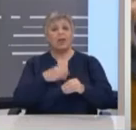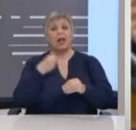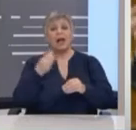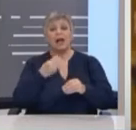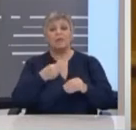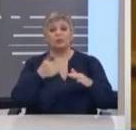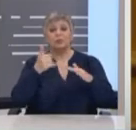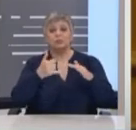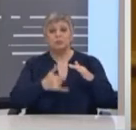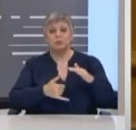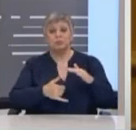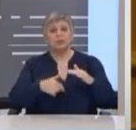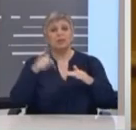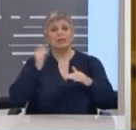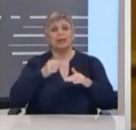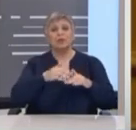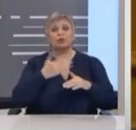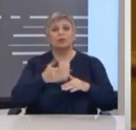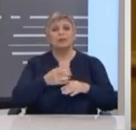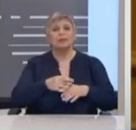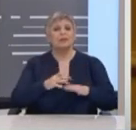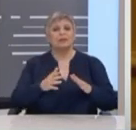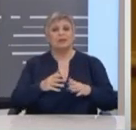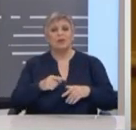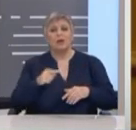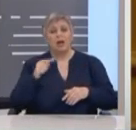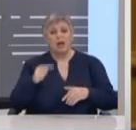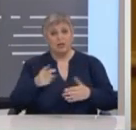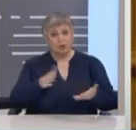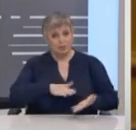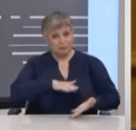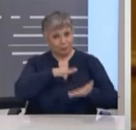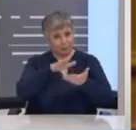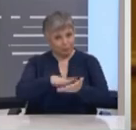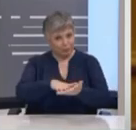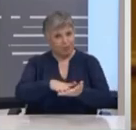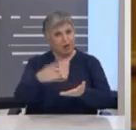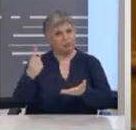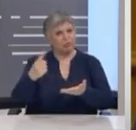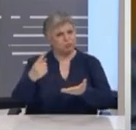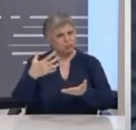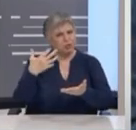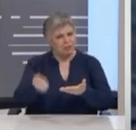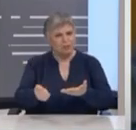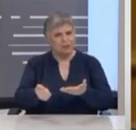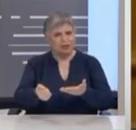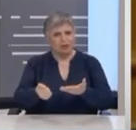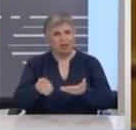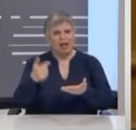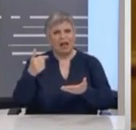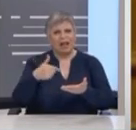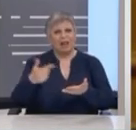όχι σε ανεμόμιλους, αλλά στις προτάσεις που είχαμε στη διάθεσή μας. Θα το διαπιστώσετε, δεν θέλω να αντιδικήσω, και